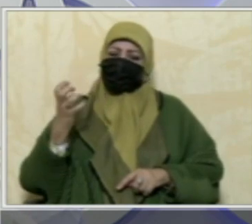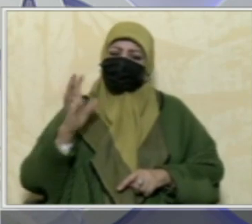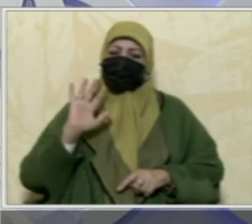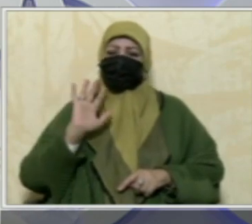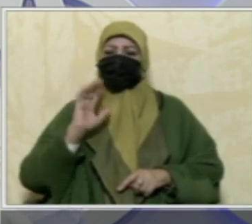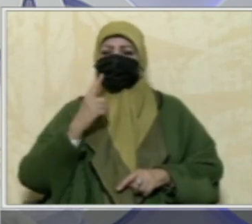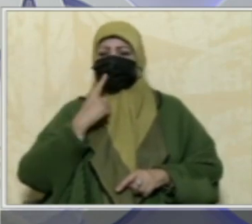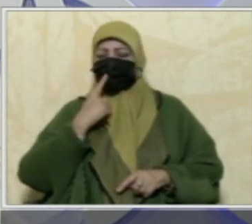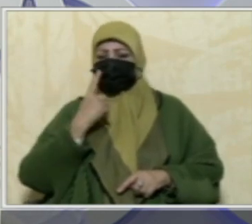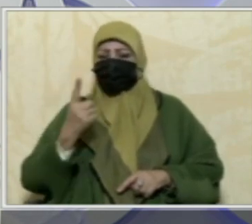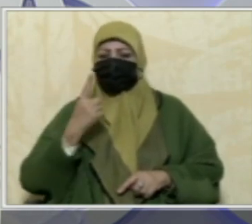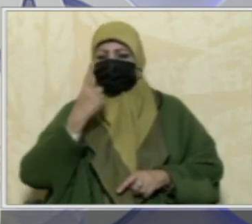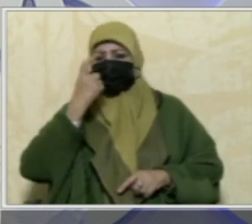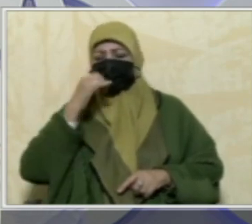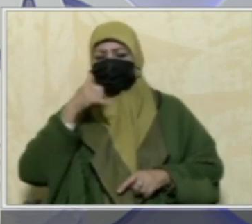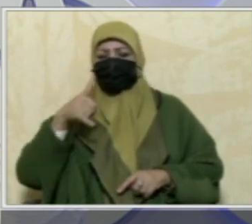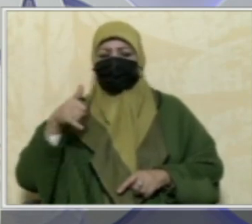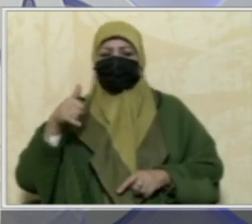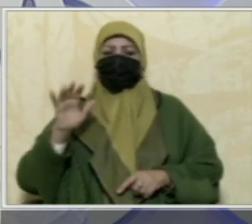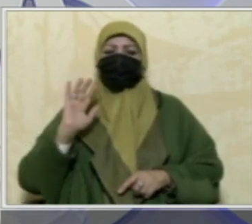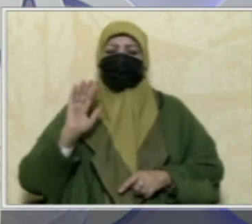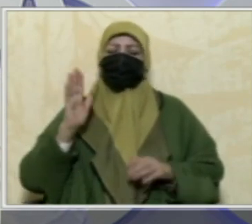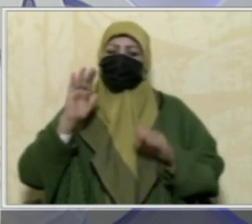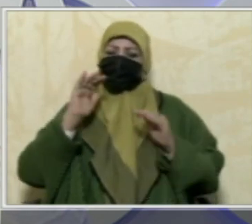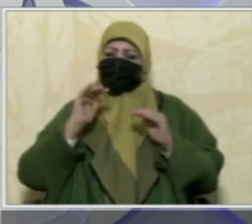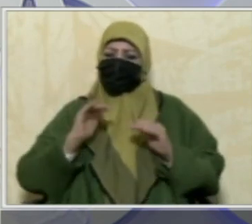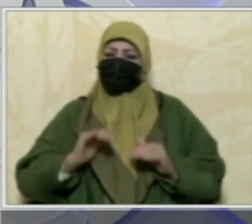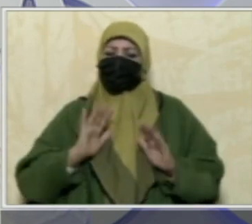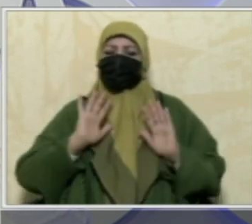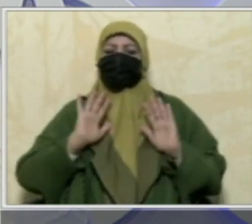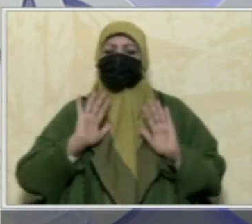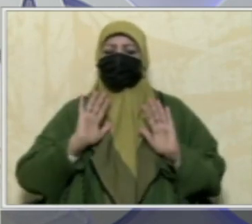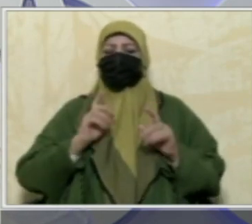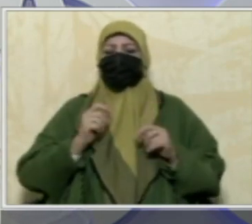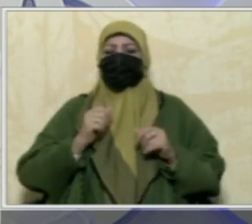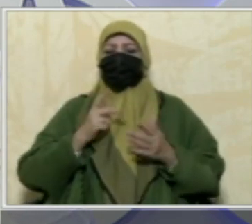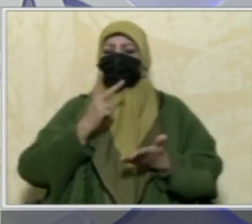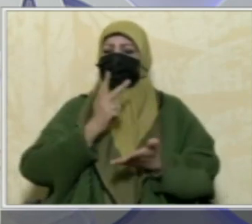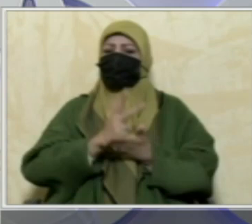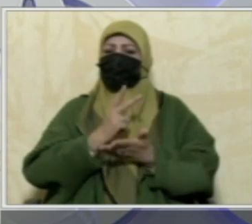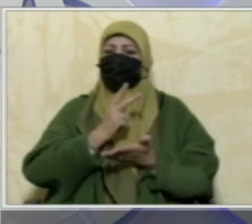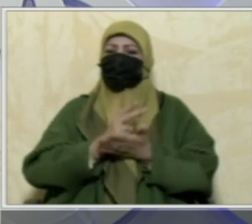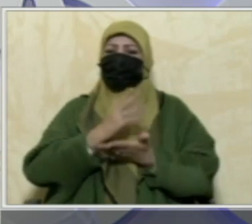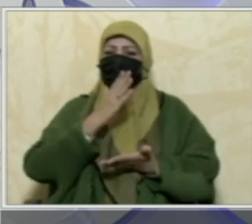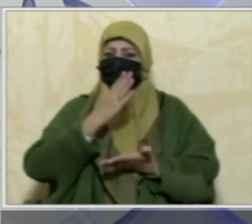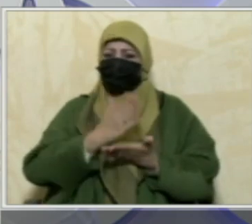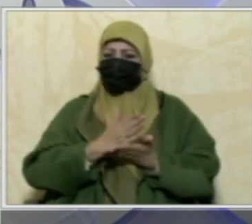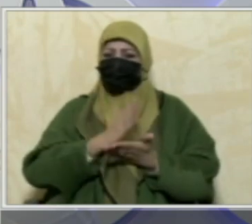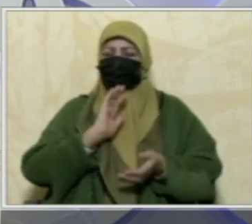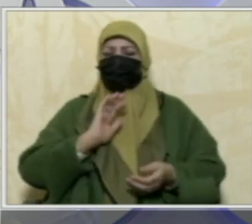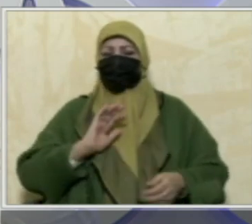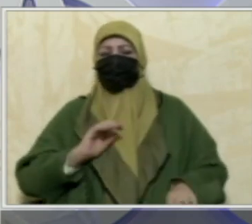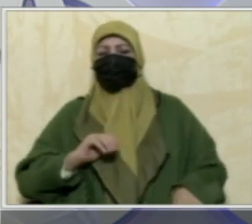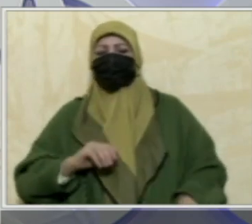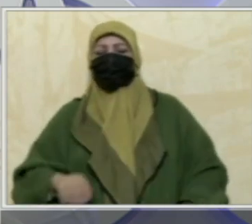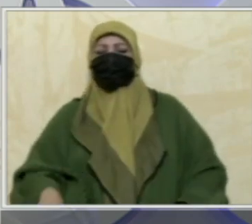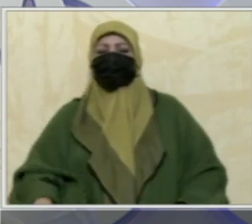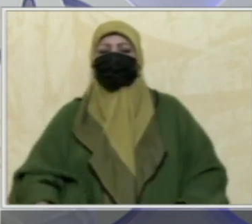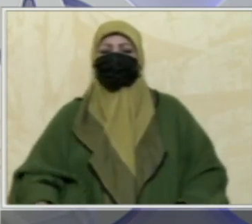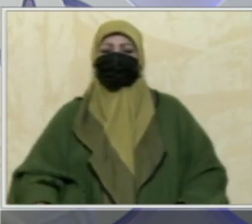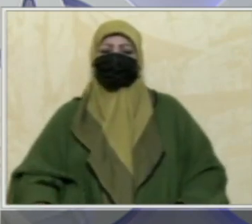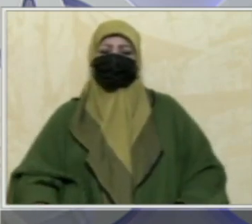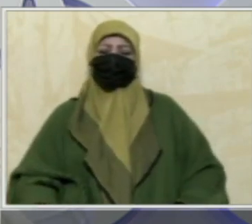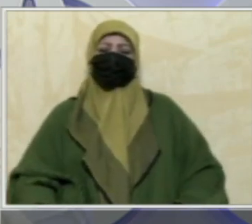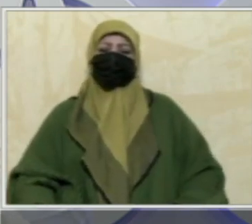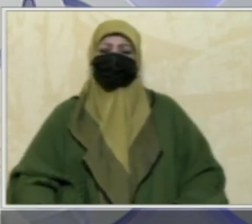شويه في هالامر هذا فهذا نقول لهم ما دامت ان الاضحيه لا تجحف